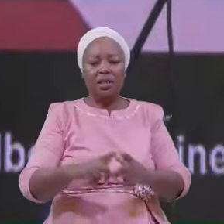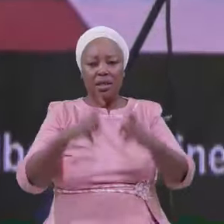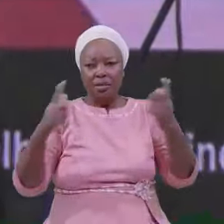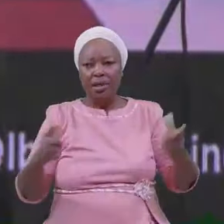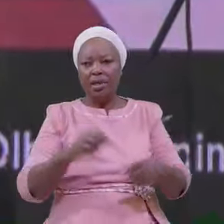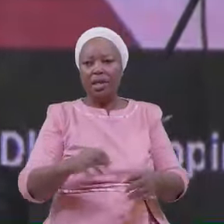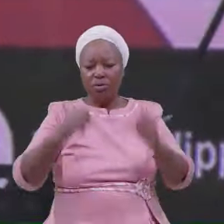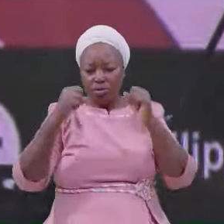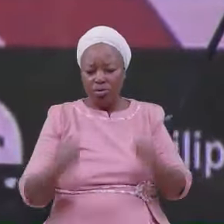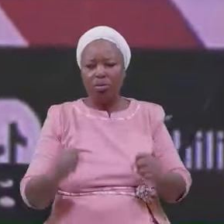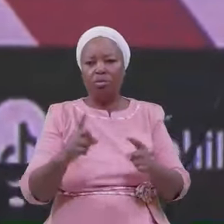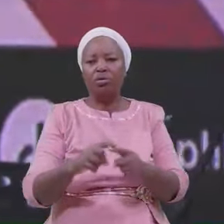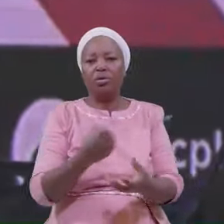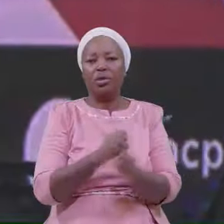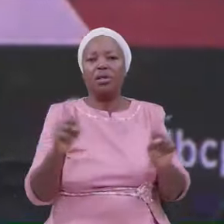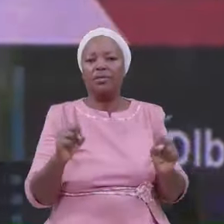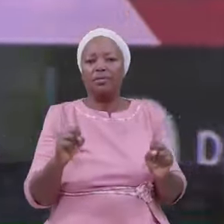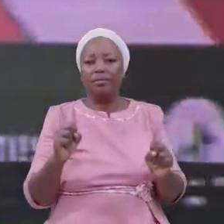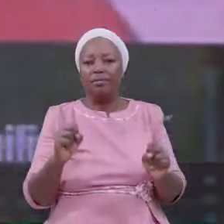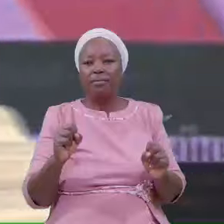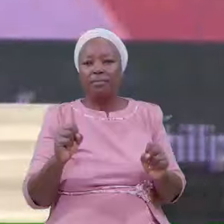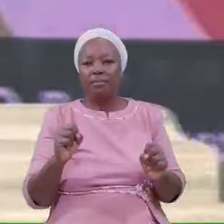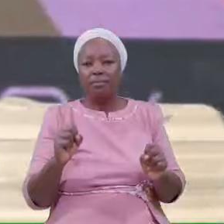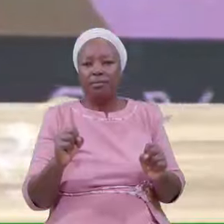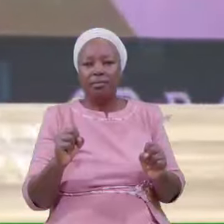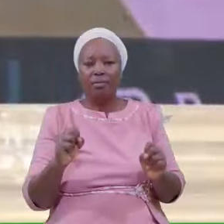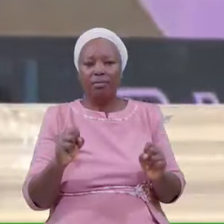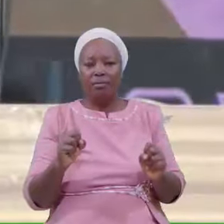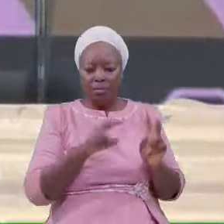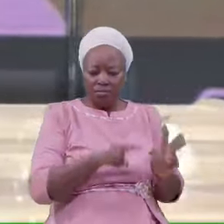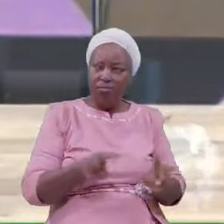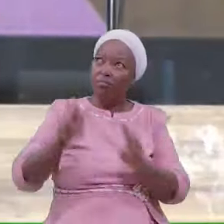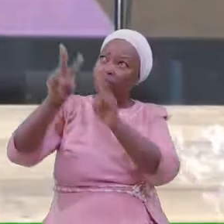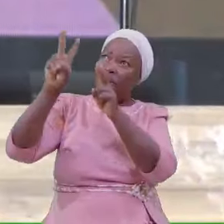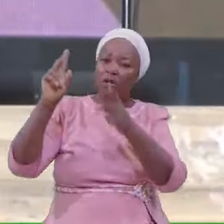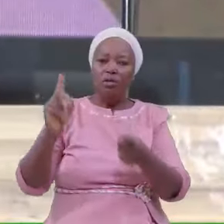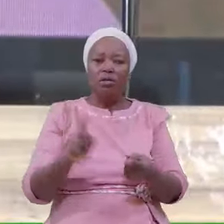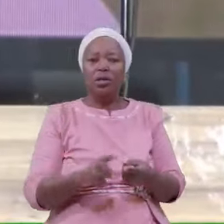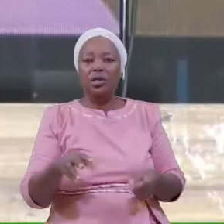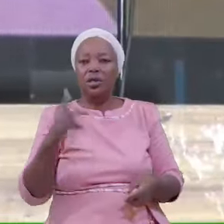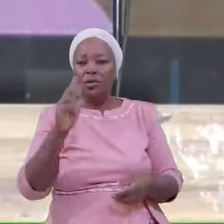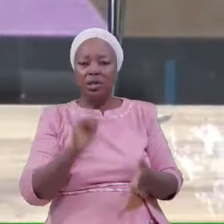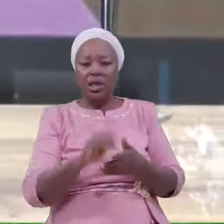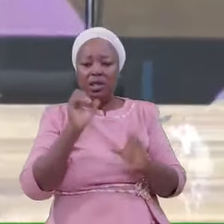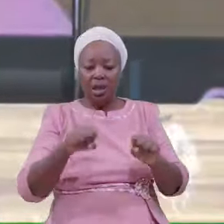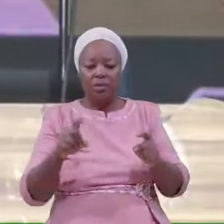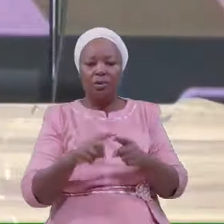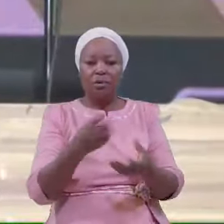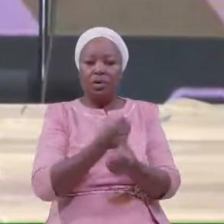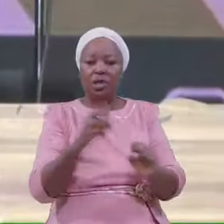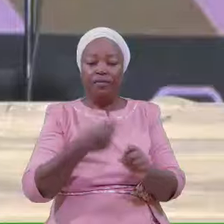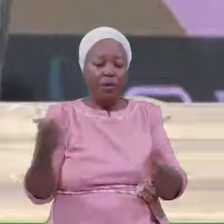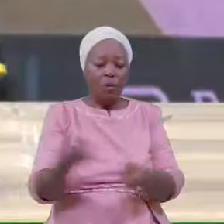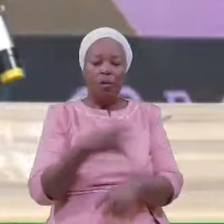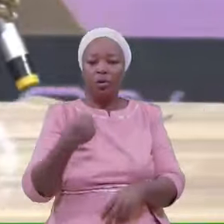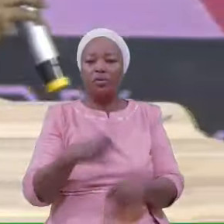Tignan ninyo, ako lamang ang may kapangyarihang magligtas. Look unto me, that's able to save the worst of sinners.